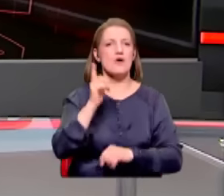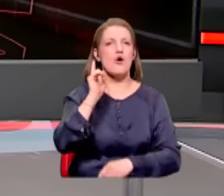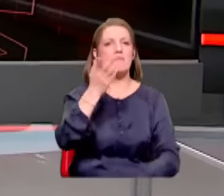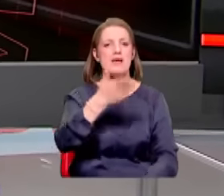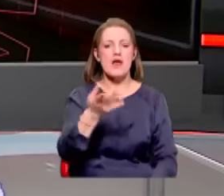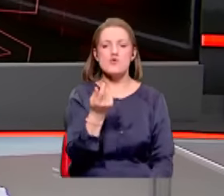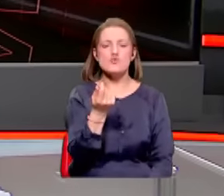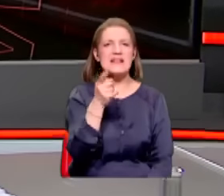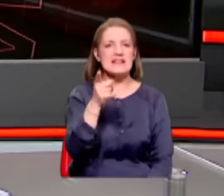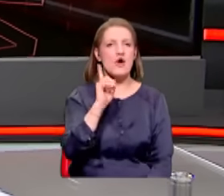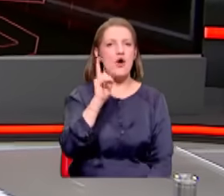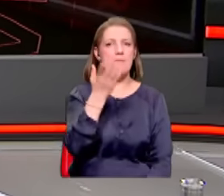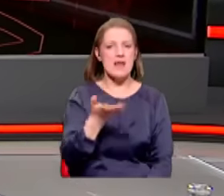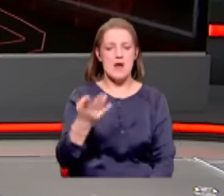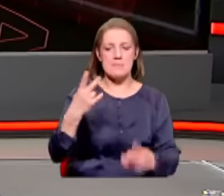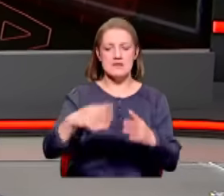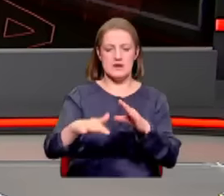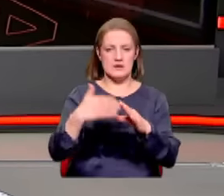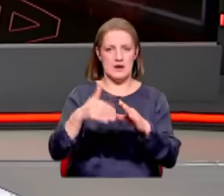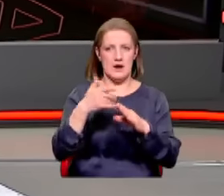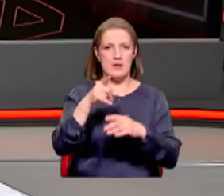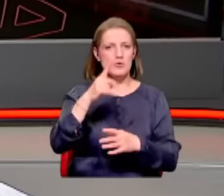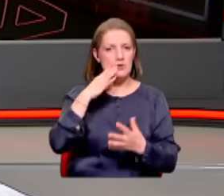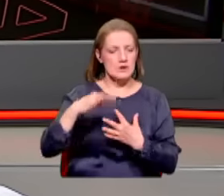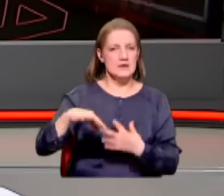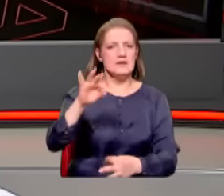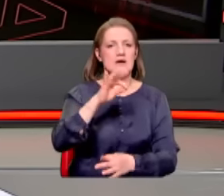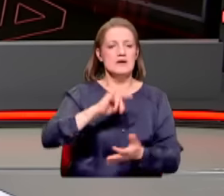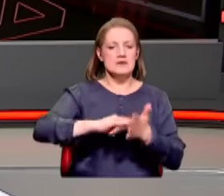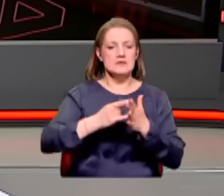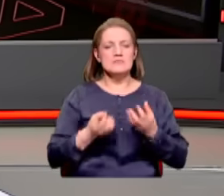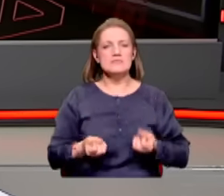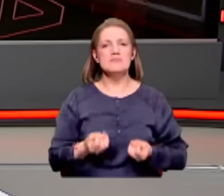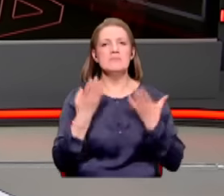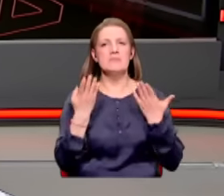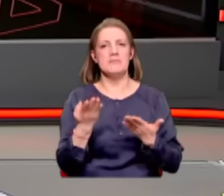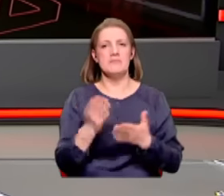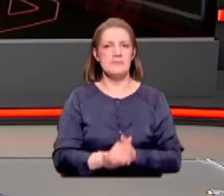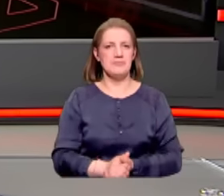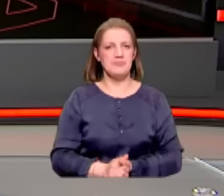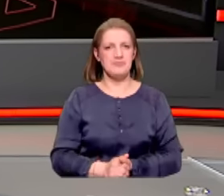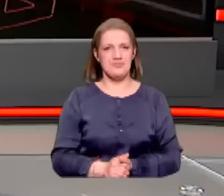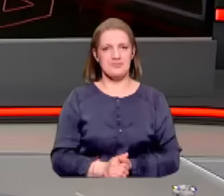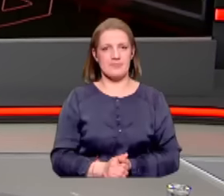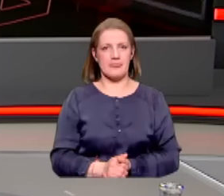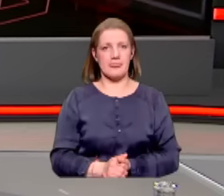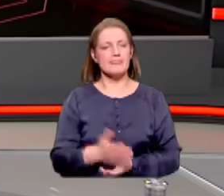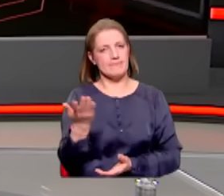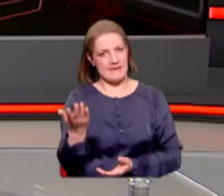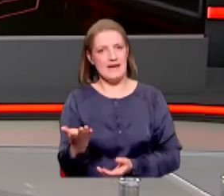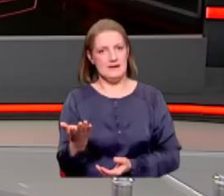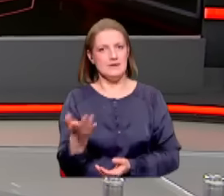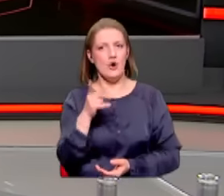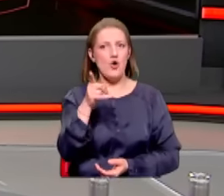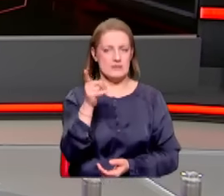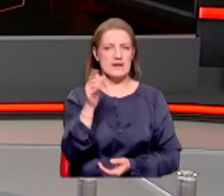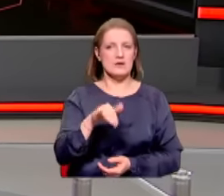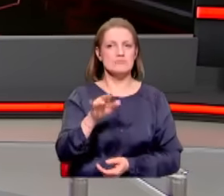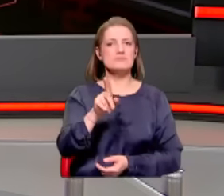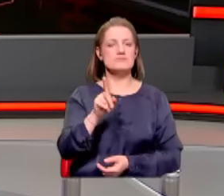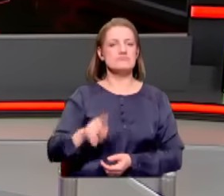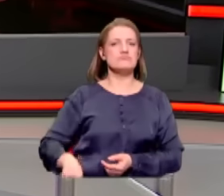Öğretmenler, ücretli öğretmenler mesaj atıyorlar. Bu insanlar geçinemiyor, yaşayamıyor artık. Tabii onlara geleceğiz